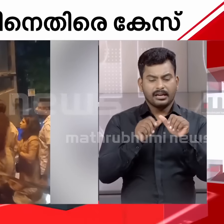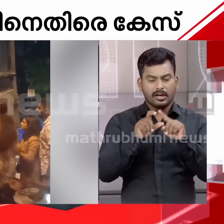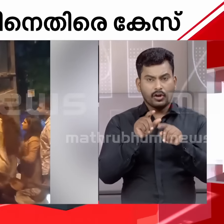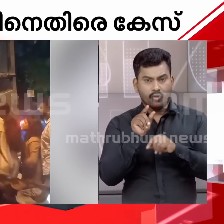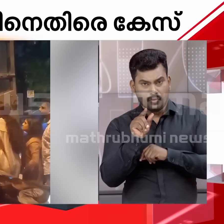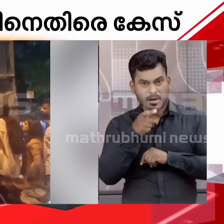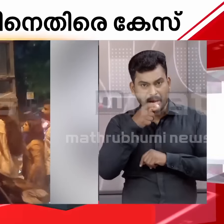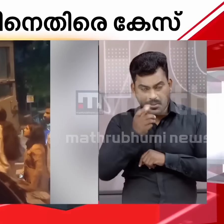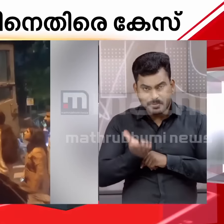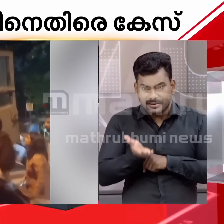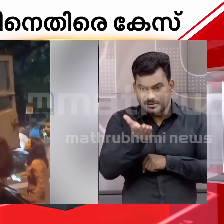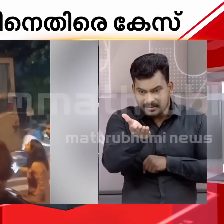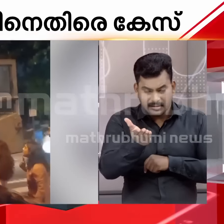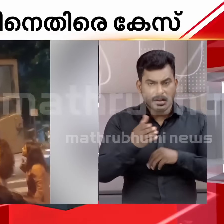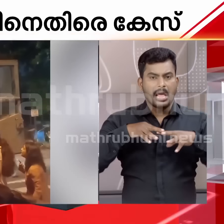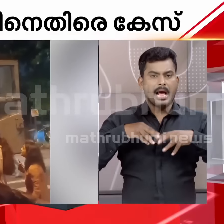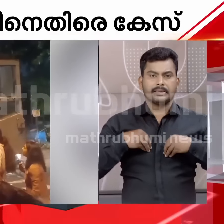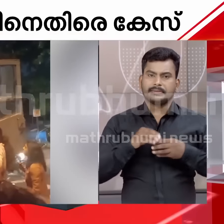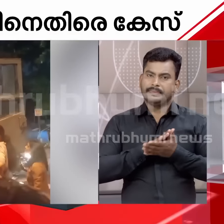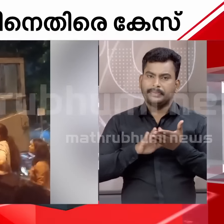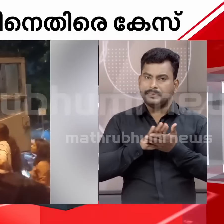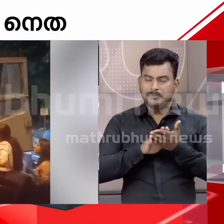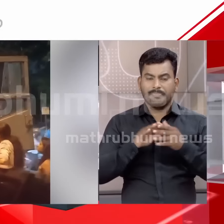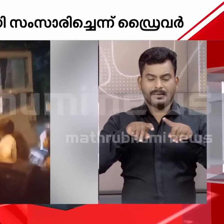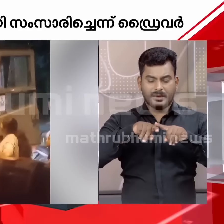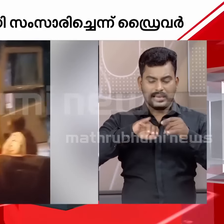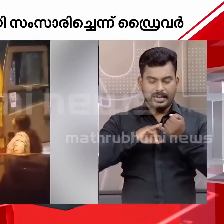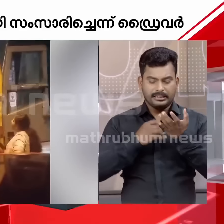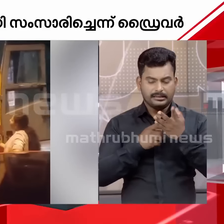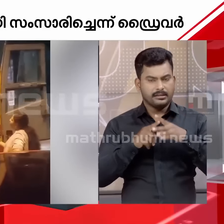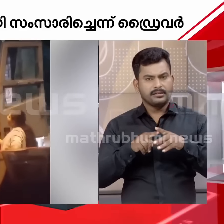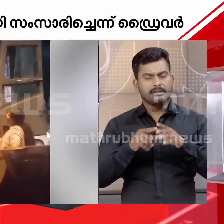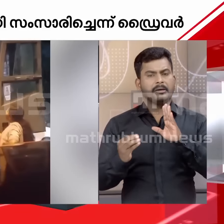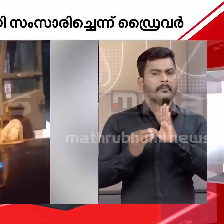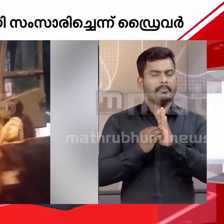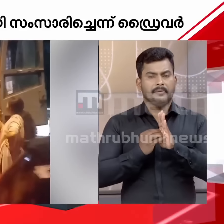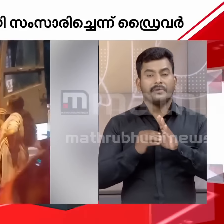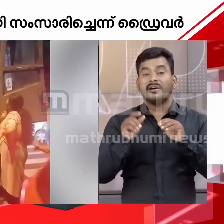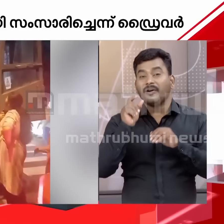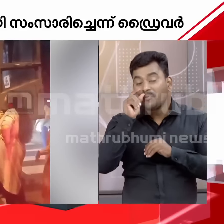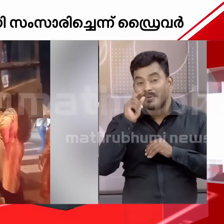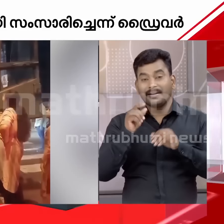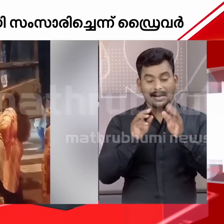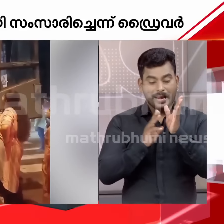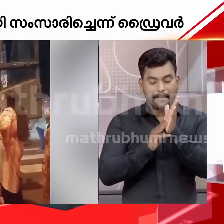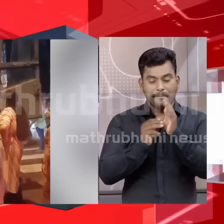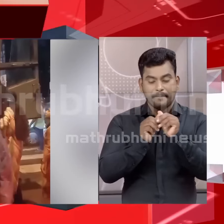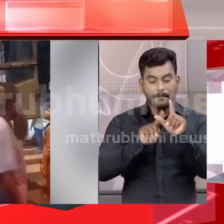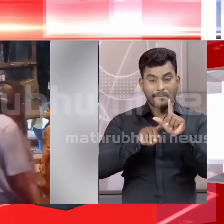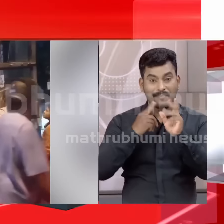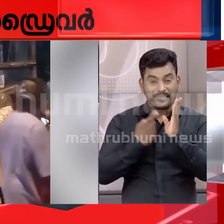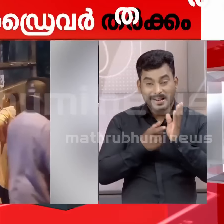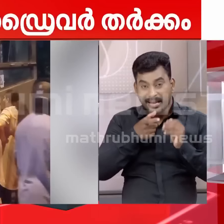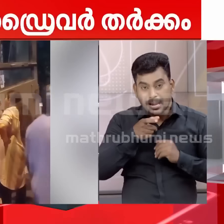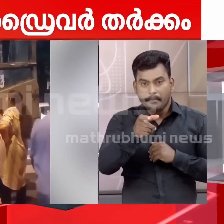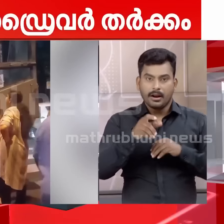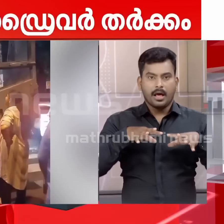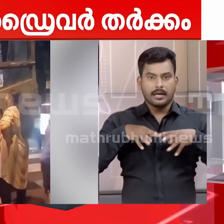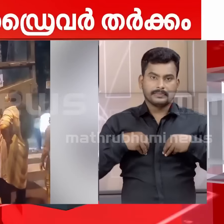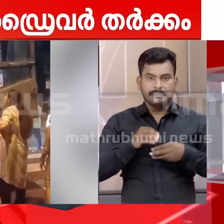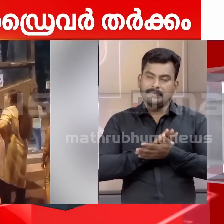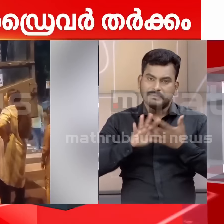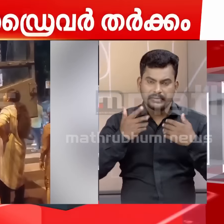കേസെടുത്തിട്ടില്ല, പരാതി പരിഗണിക്കുകയാണ് എന്നുള്ളതാണ് പോലീസ് വ്യക്തമാക്കുന്നത്. പക്ഷേ ആര്യയുടെ പരാതിയിൽ ഇതിനോടകം തന്നെ എന്തായാലും കേസെടുത്തിട്ടുണ്ട്. ഇതിൽ ആര്യയുടെ ഭാഗമാണ് ശരി